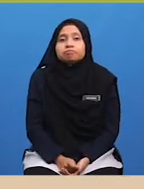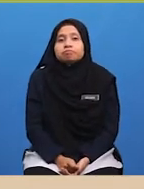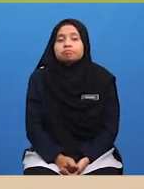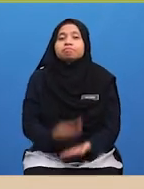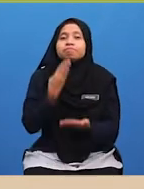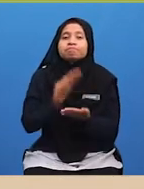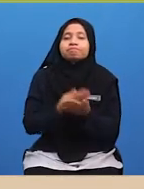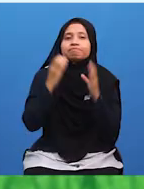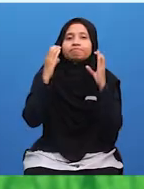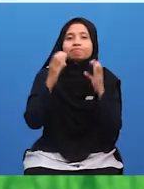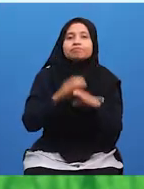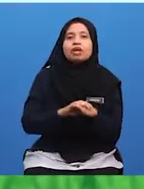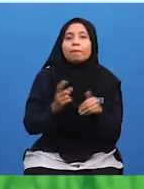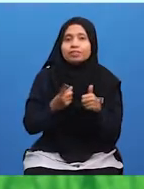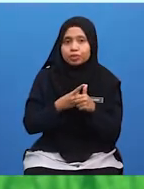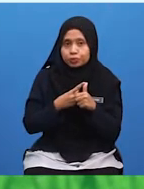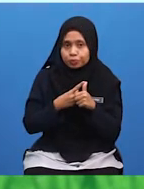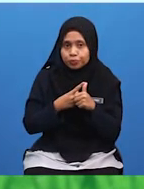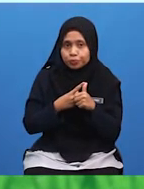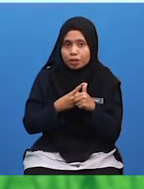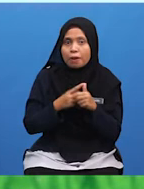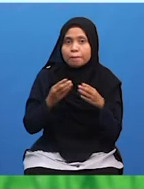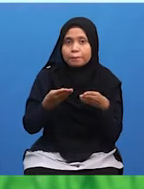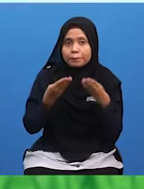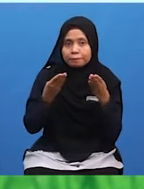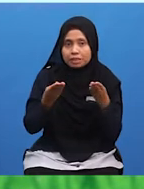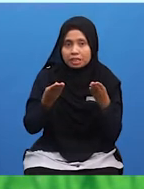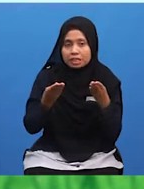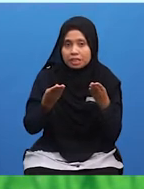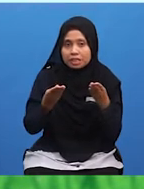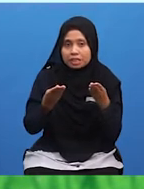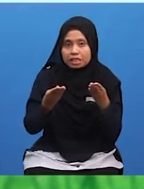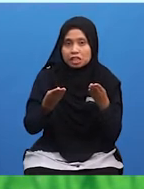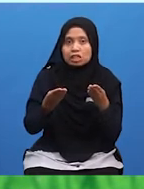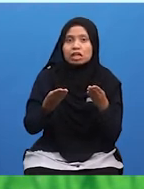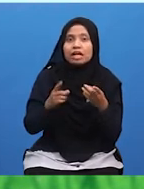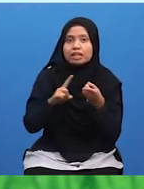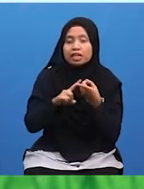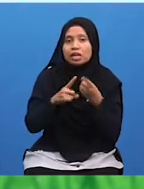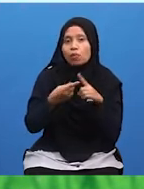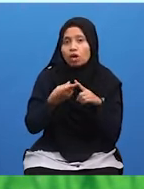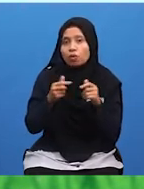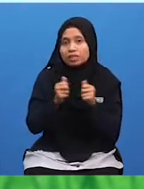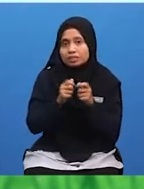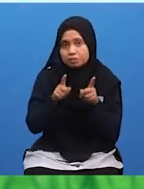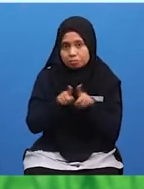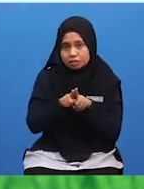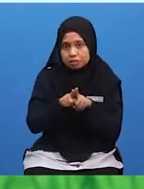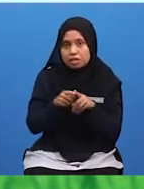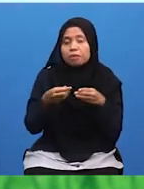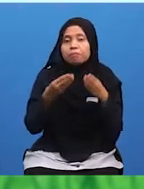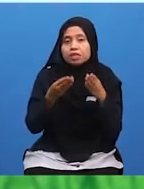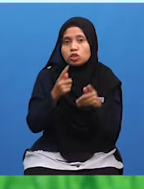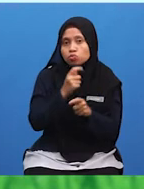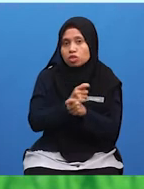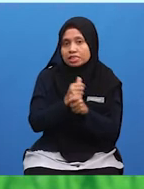Baik, cikgu. Pertama, layanan secara sama rata. Kedua, memberi